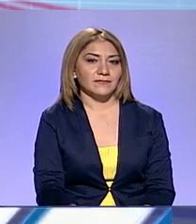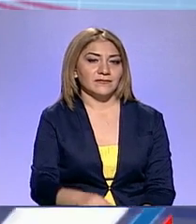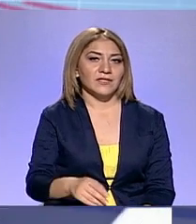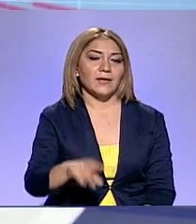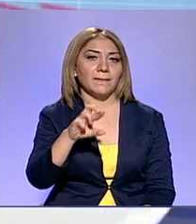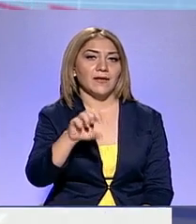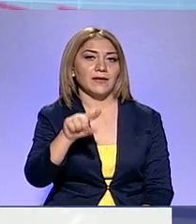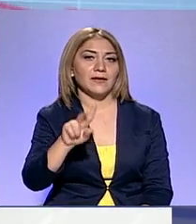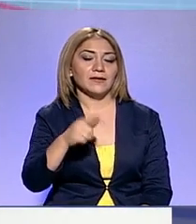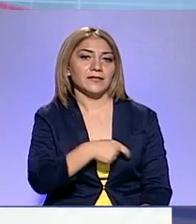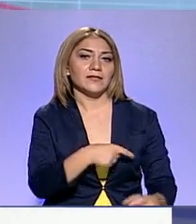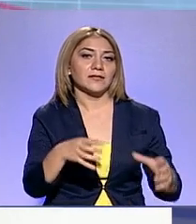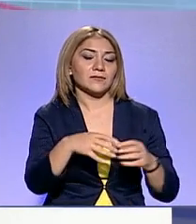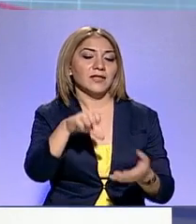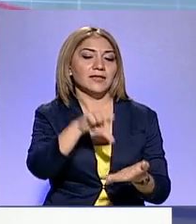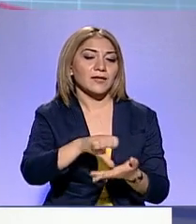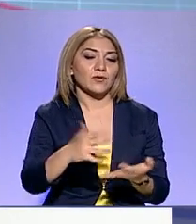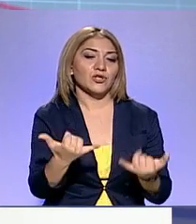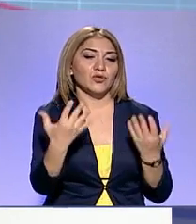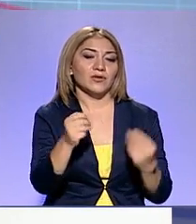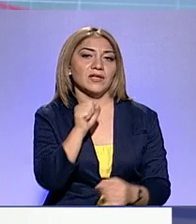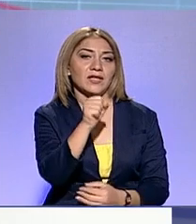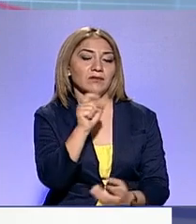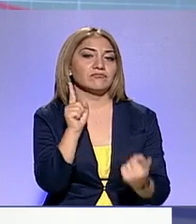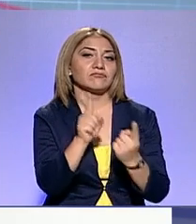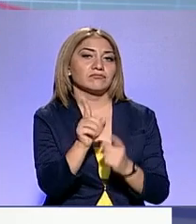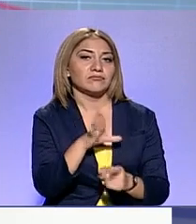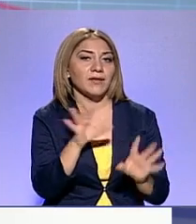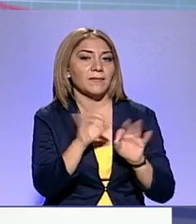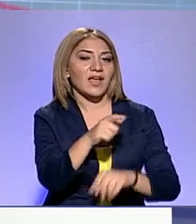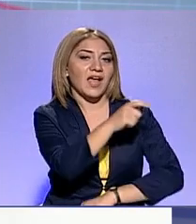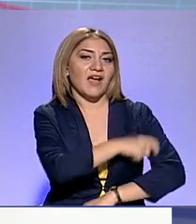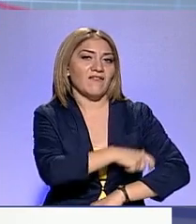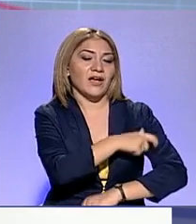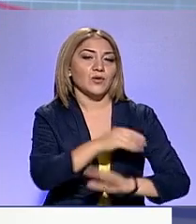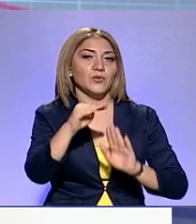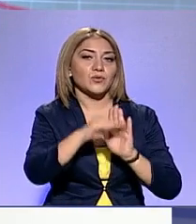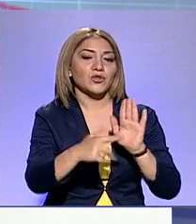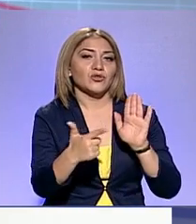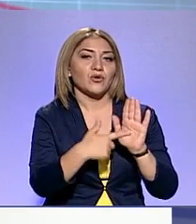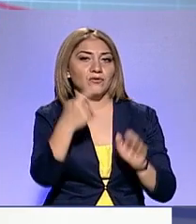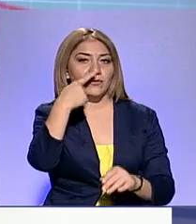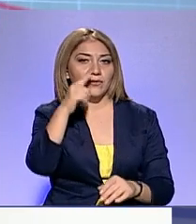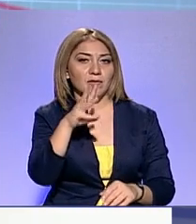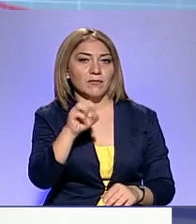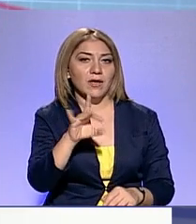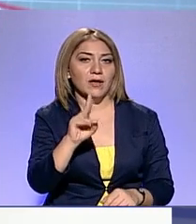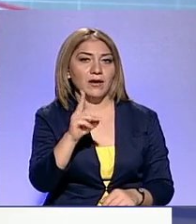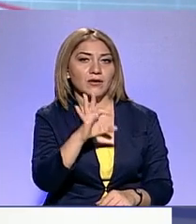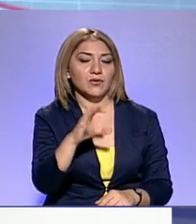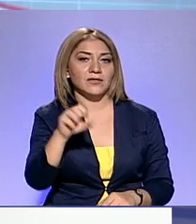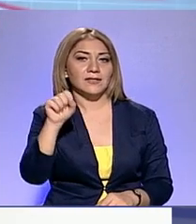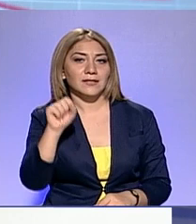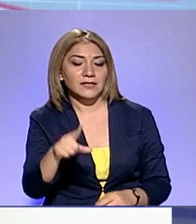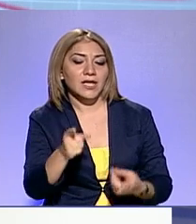Բարգավաճ Հայաստան կուսակցության ներկայացուցիչներն այսօր ասուլիս են հրավիրել և անդրադարձել ավականու իրենց ցուցակի 7-րդ համար Մարկոս Հարությունյանի հետ տեղի